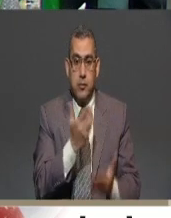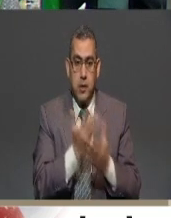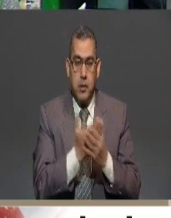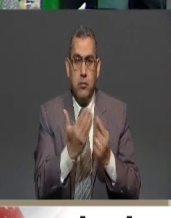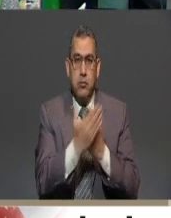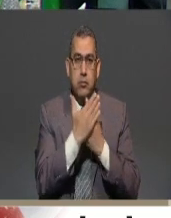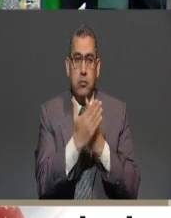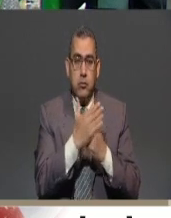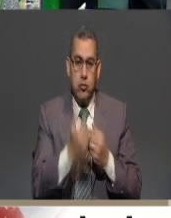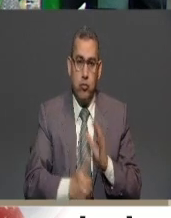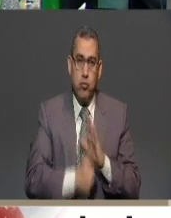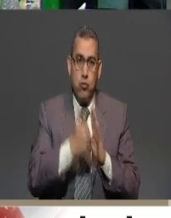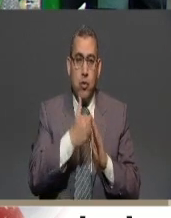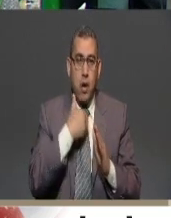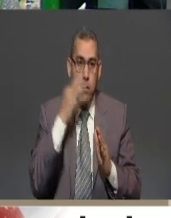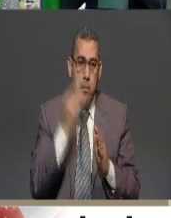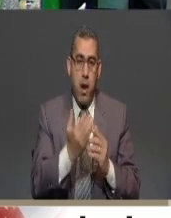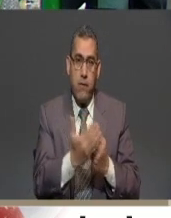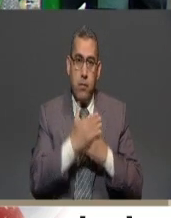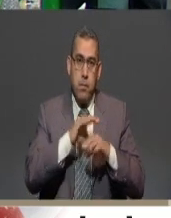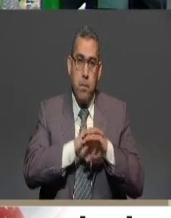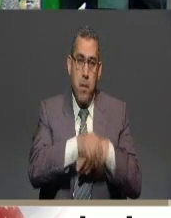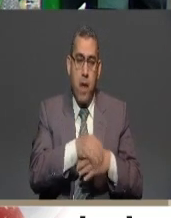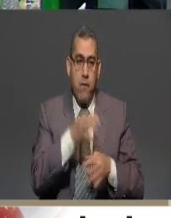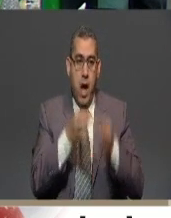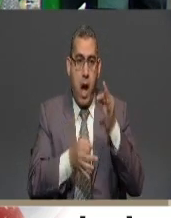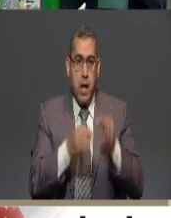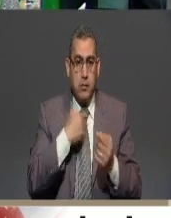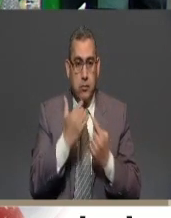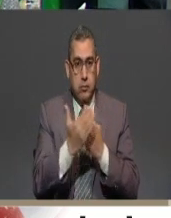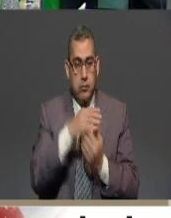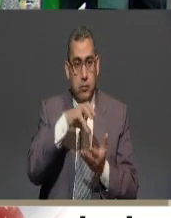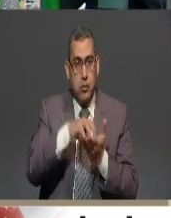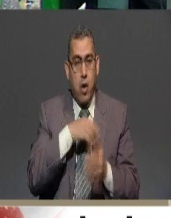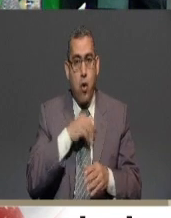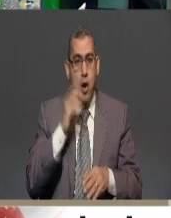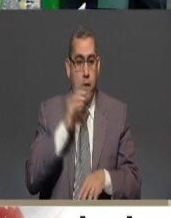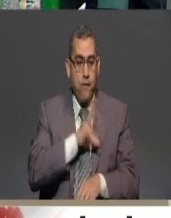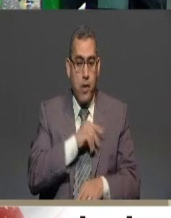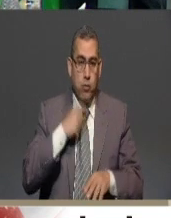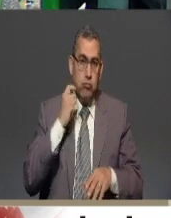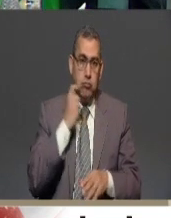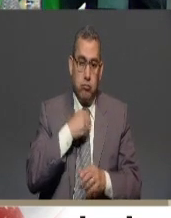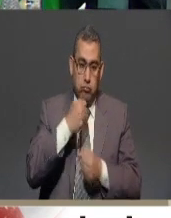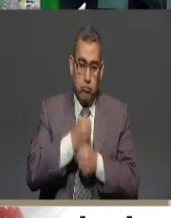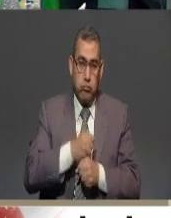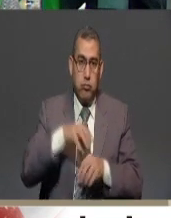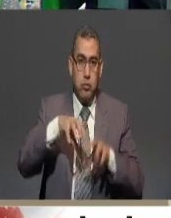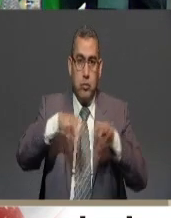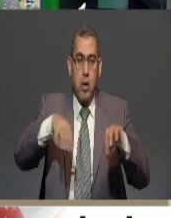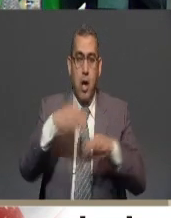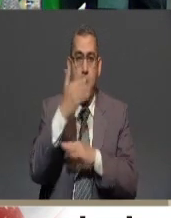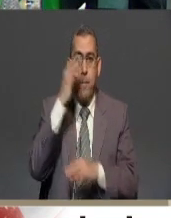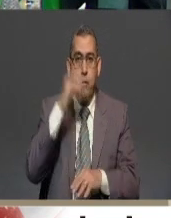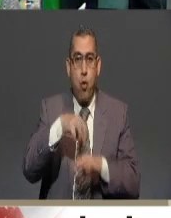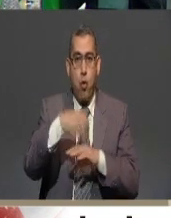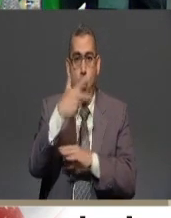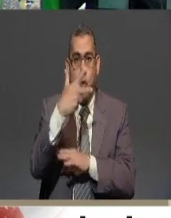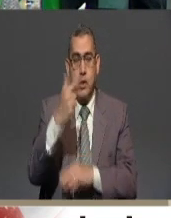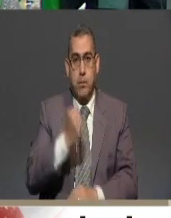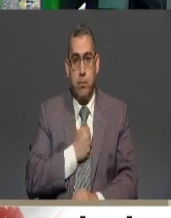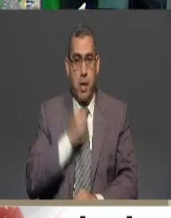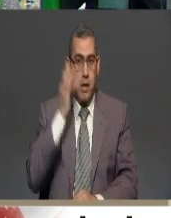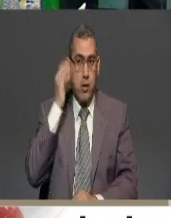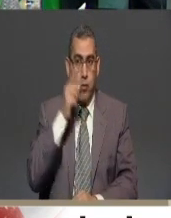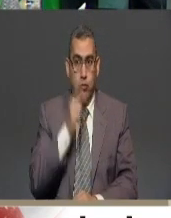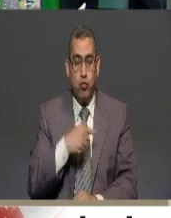ونصرة لقضيته العادلة ودولته المستقلة بعاصمتها القدس الشرقية. والشكر